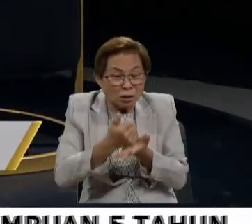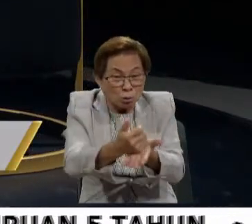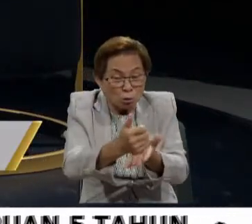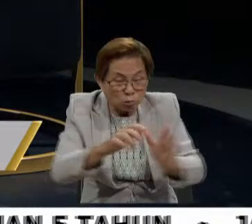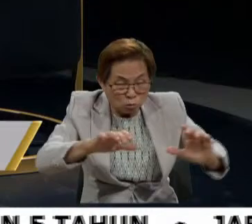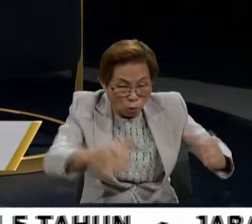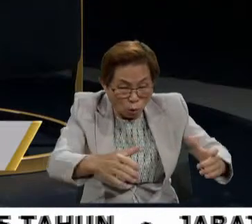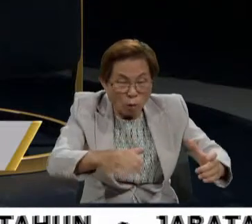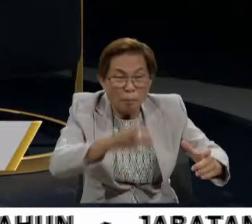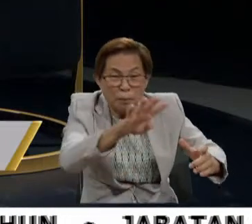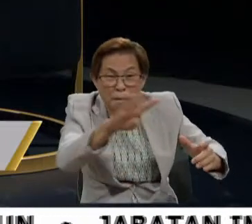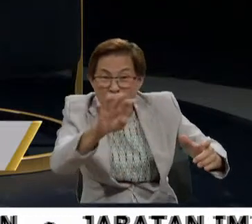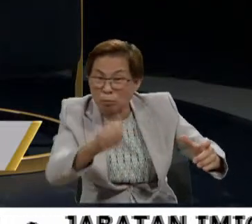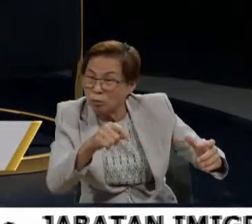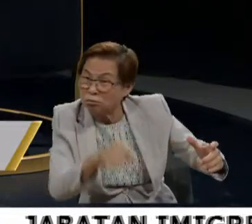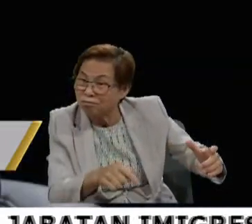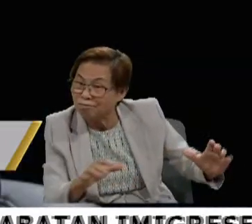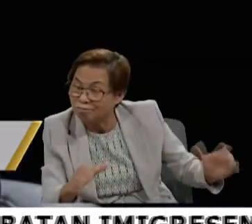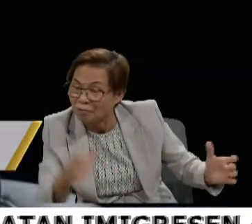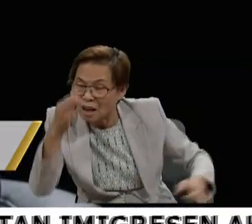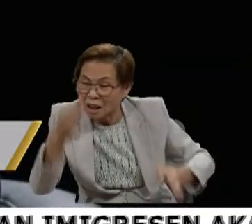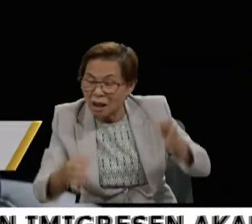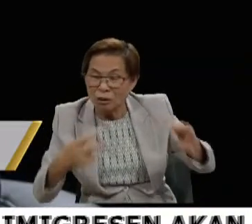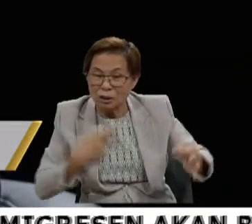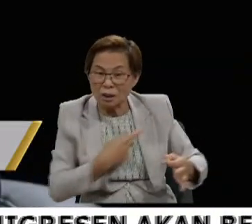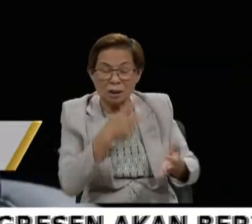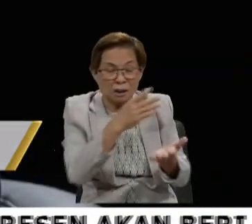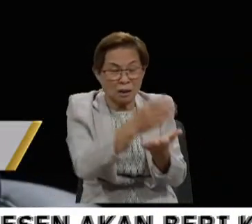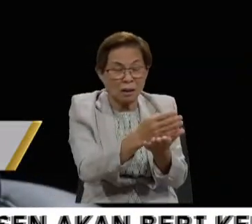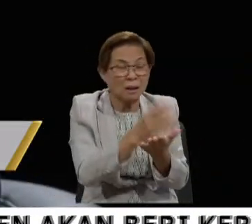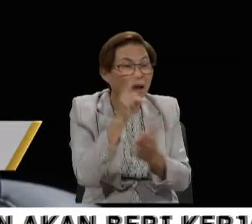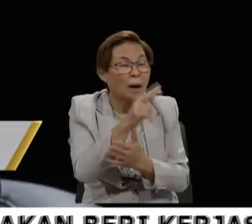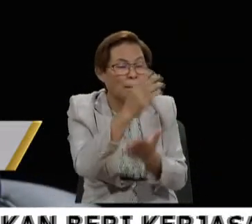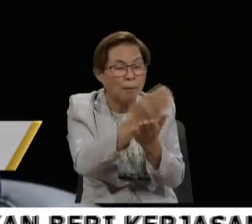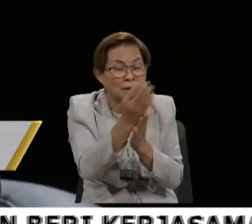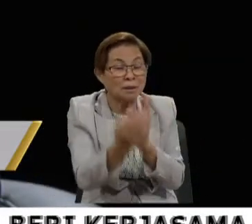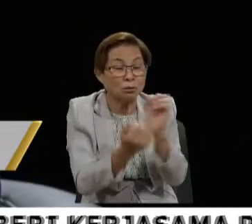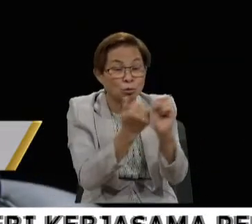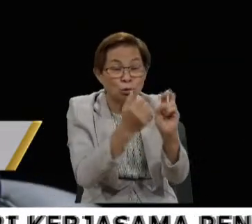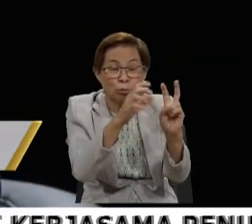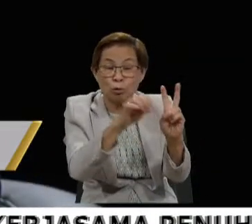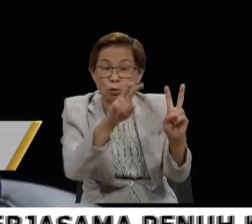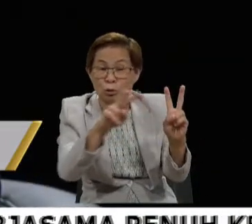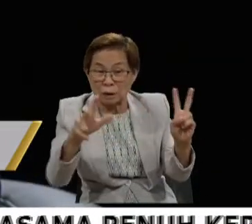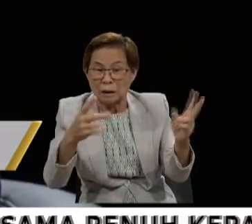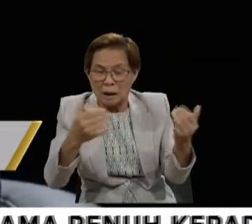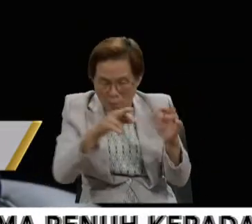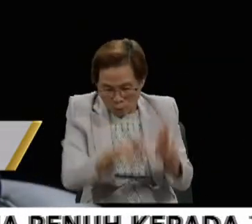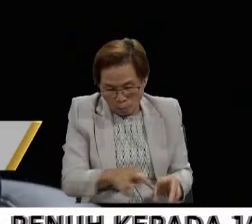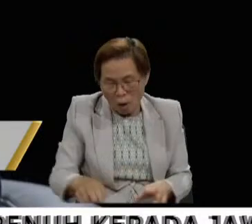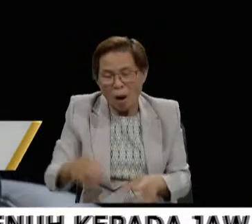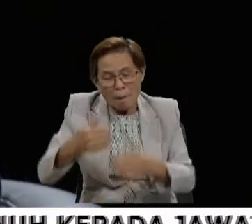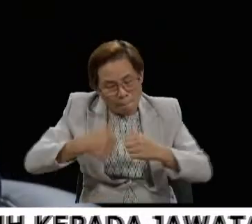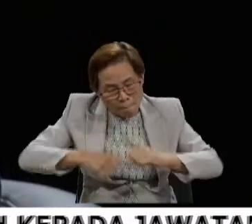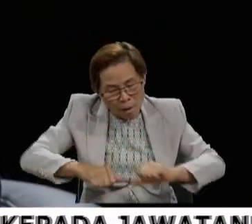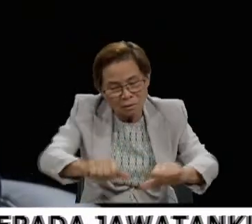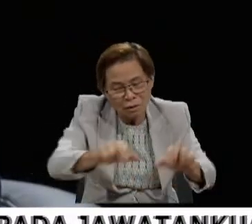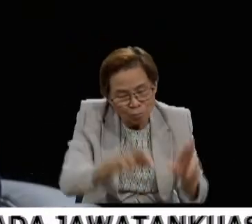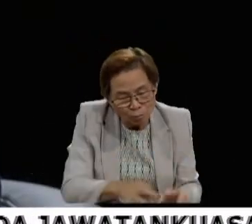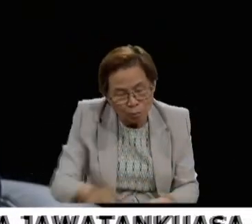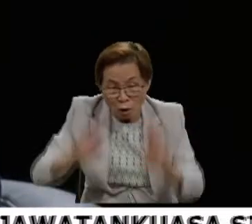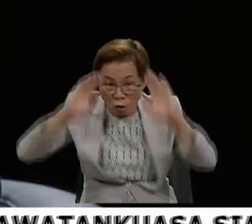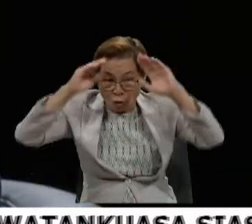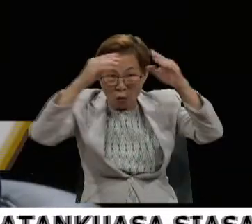40 ya kita kalau lihat bajet 2023 ni memang dalam perancangan masih lagi dalam perancangan